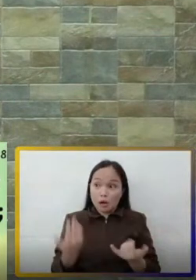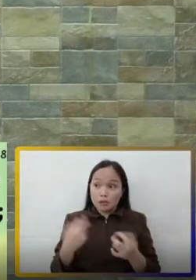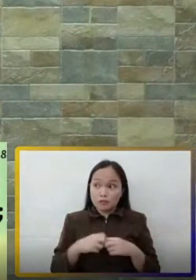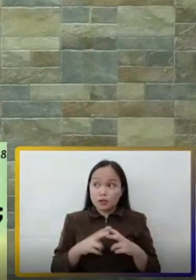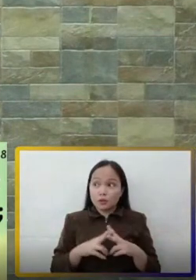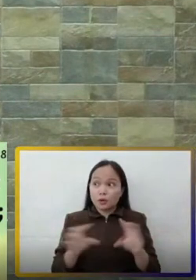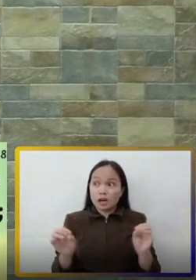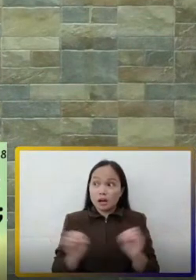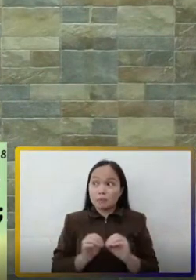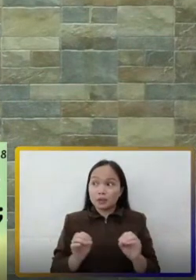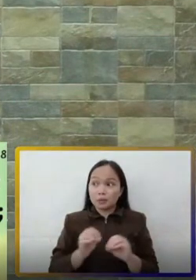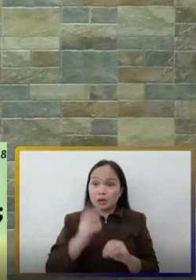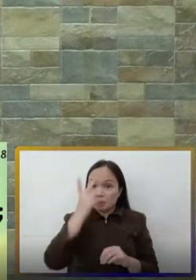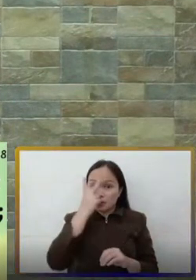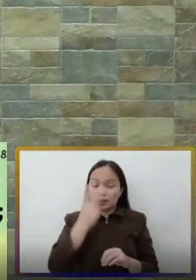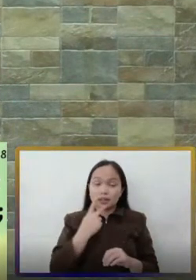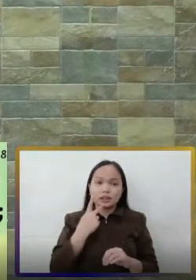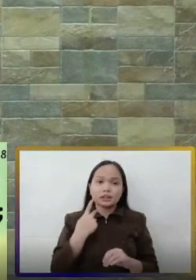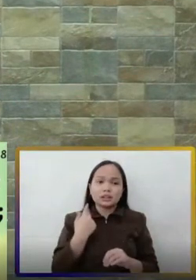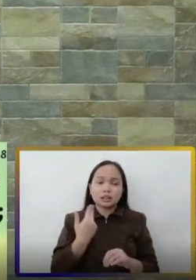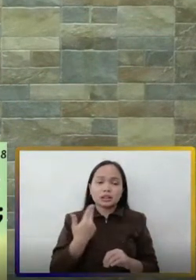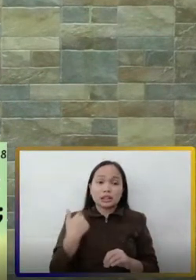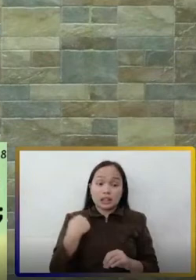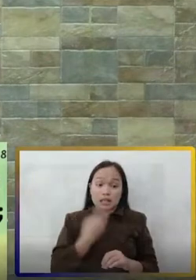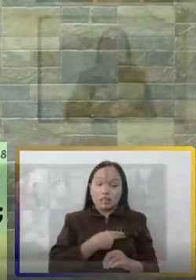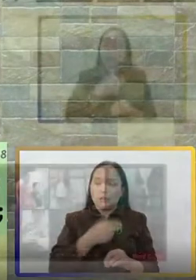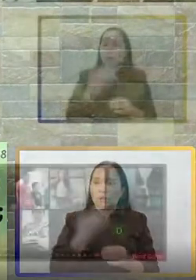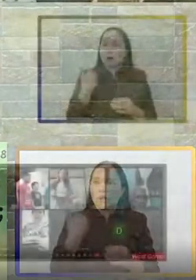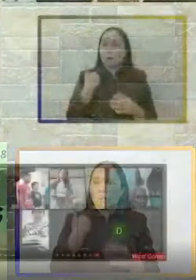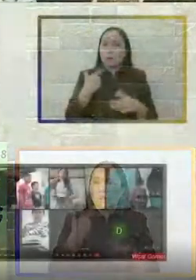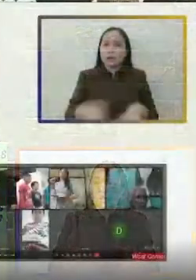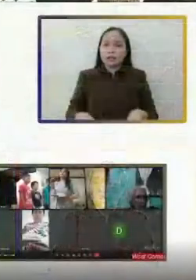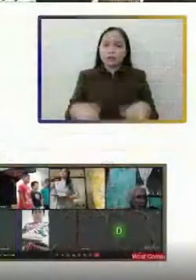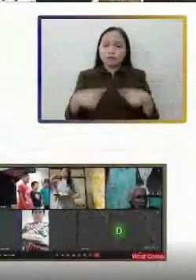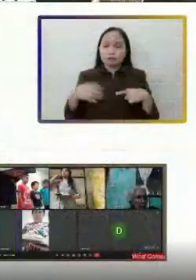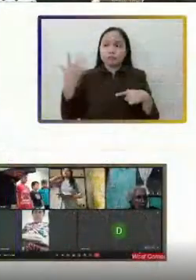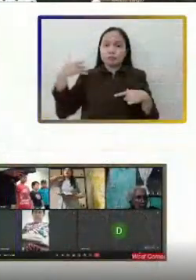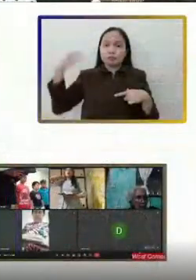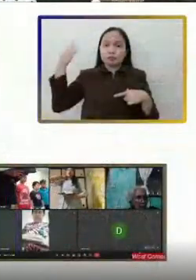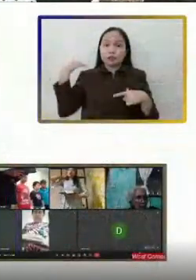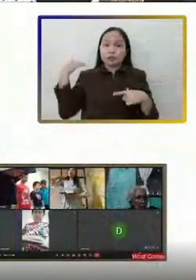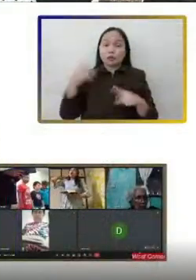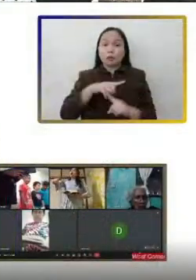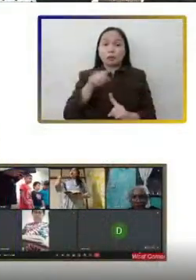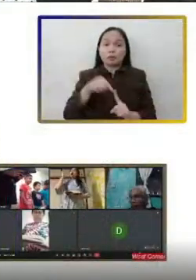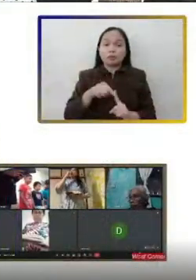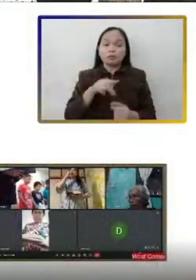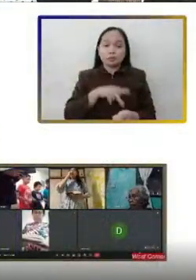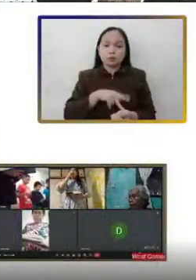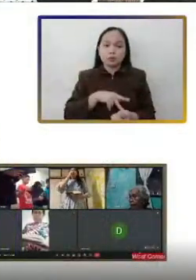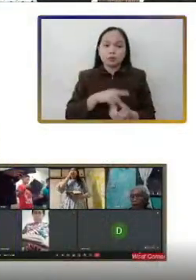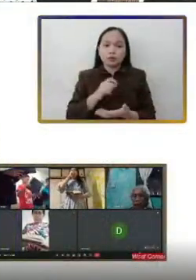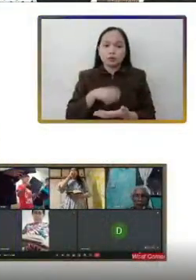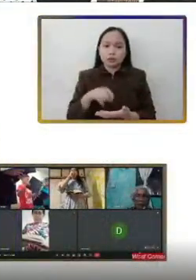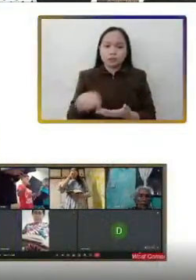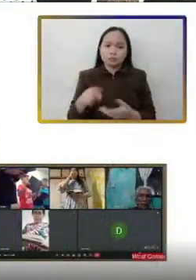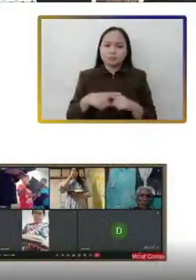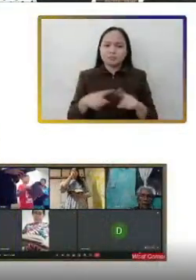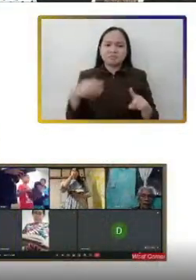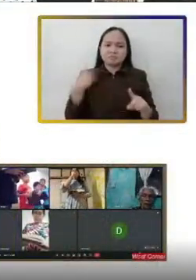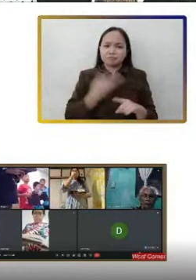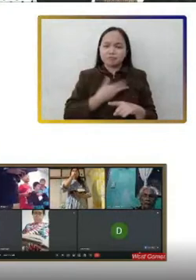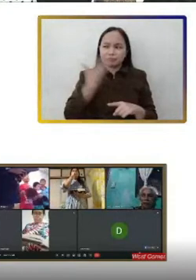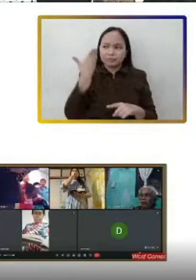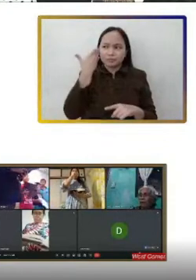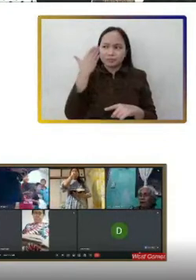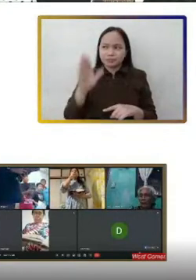Eh, wala pa siya napupunan ng kanilang mga magulang nung sinulat ni Paul yun. So, we just do not know. Kaya sabi ng